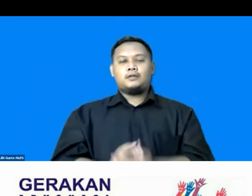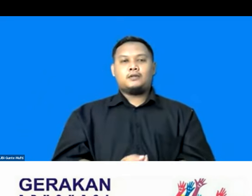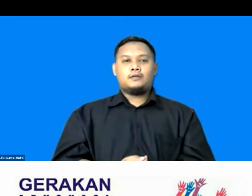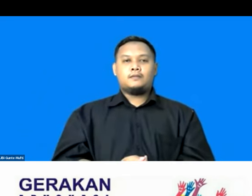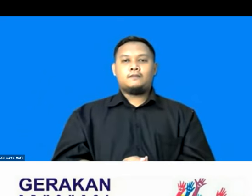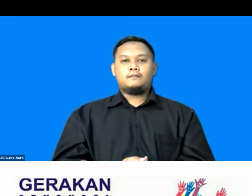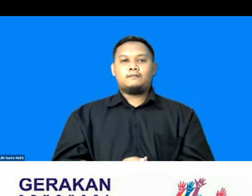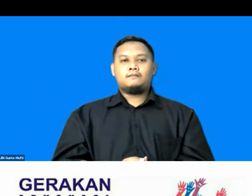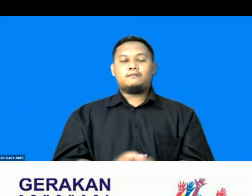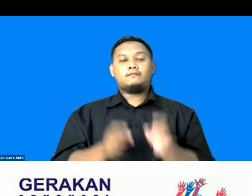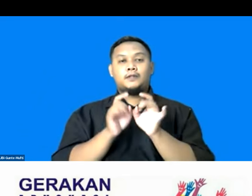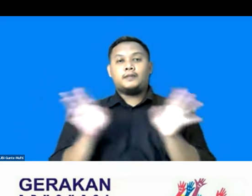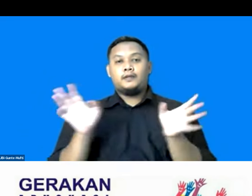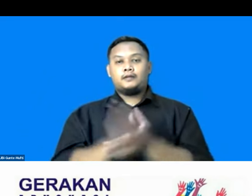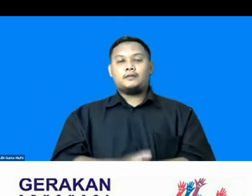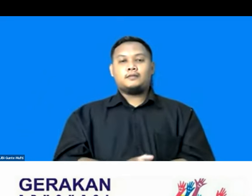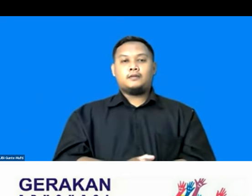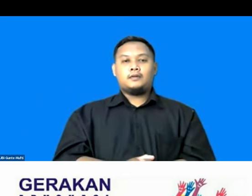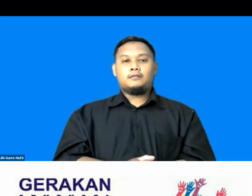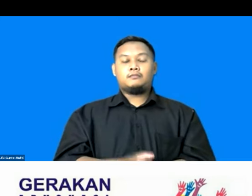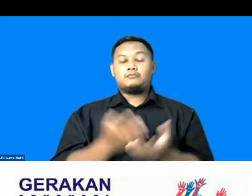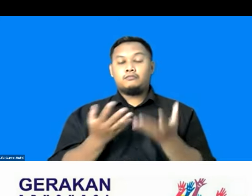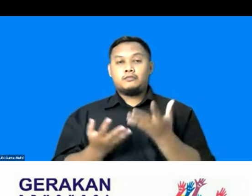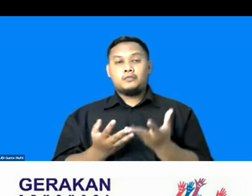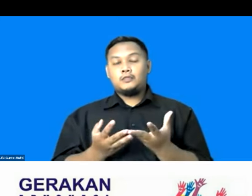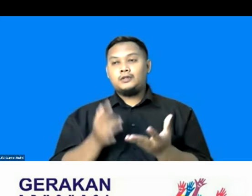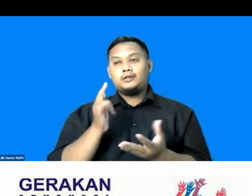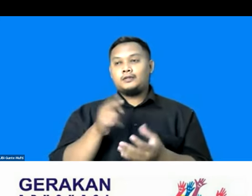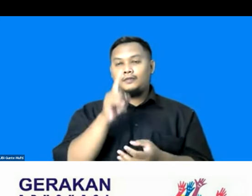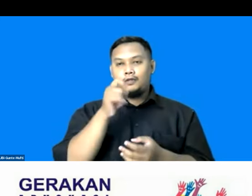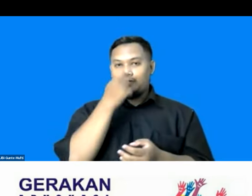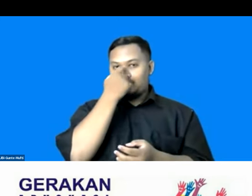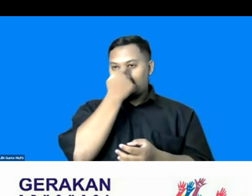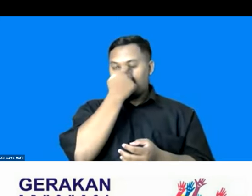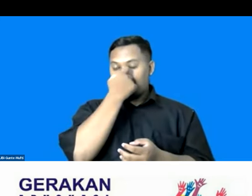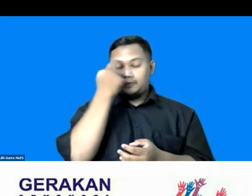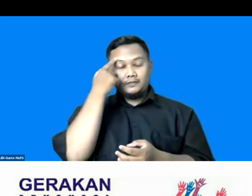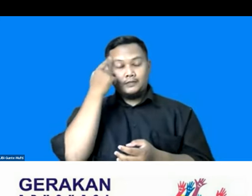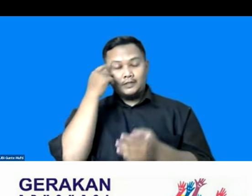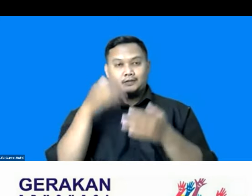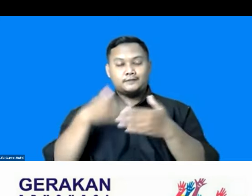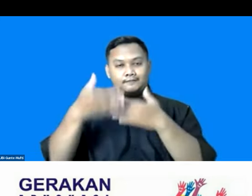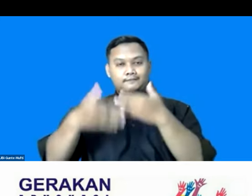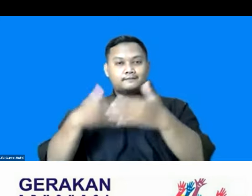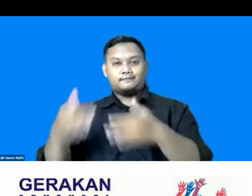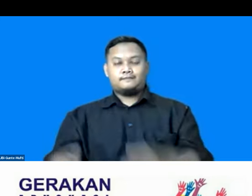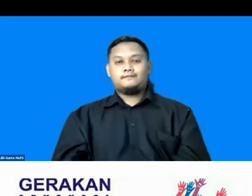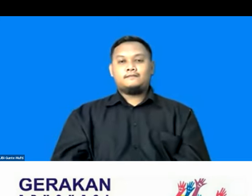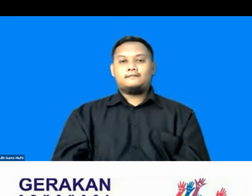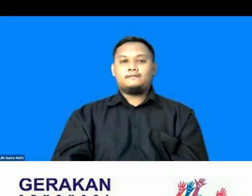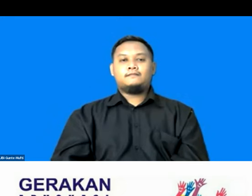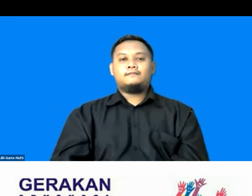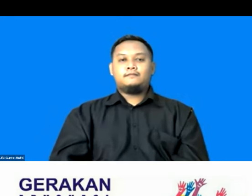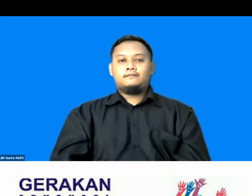ada perbedaan yang harus bakalan tetap harus di studi lanjut seperti itu. Oke.